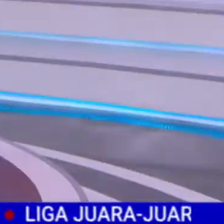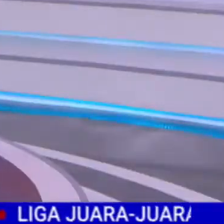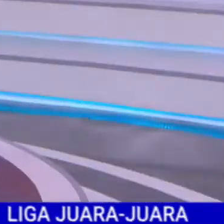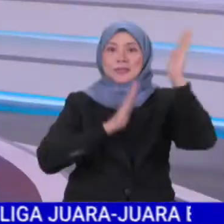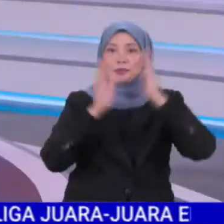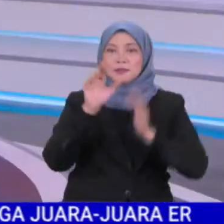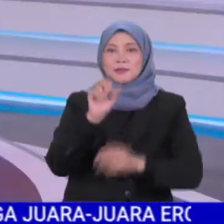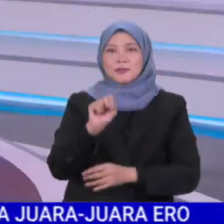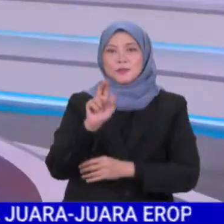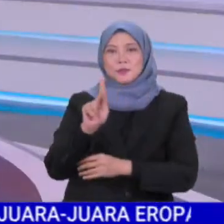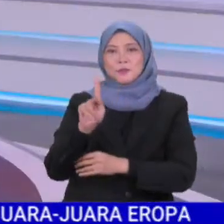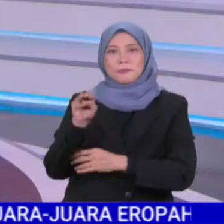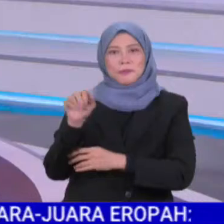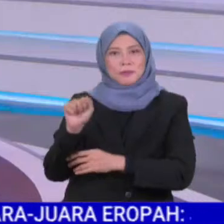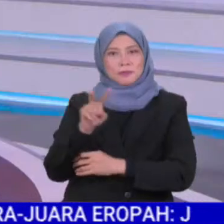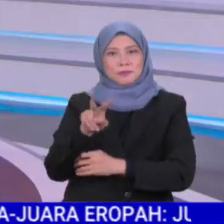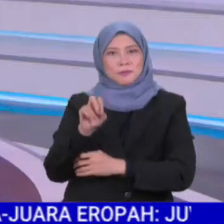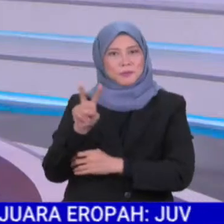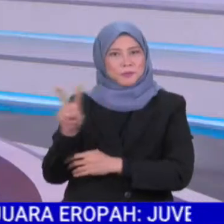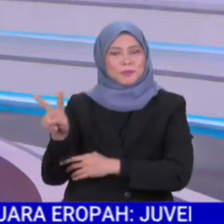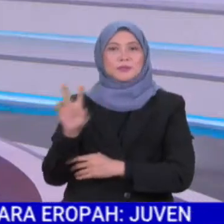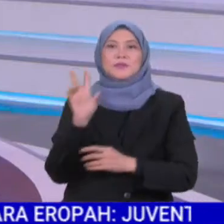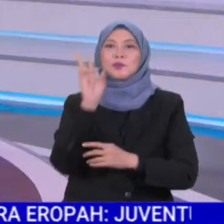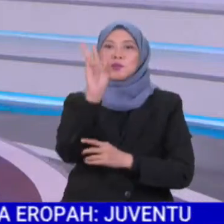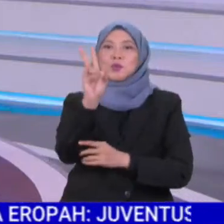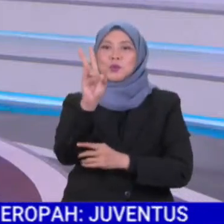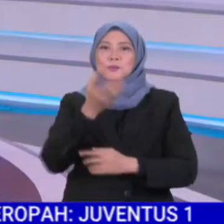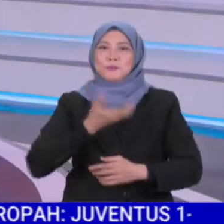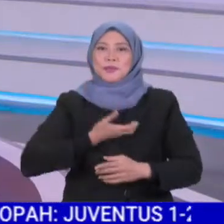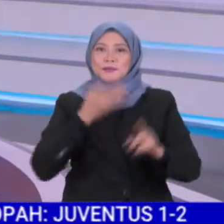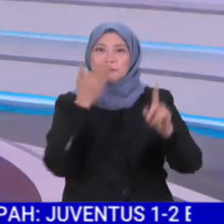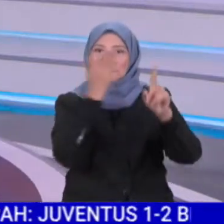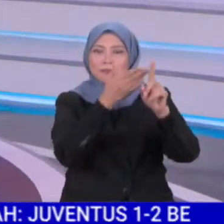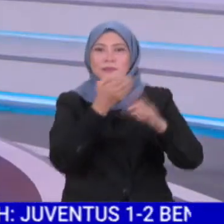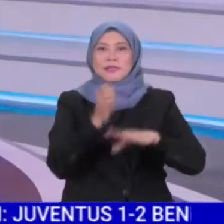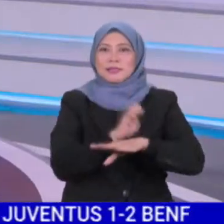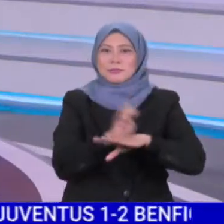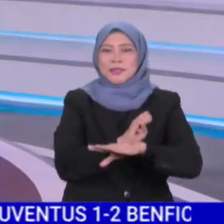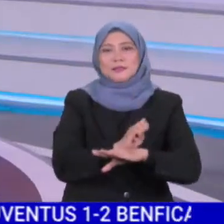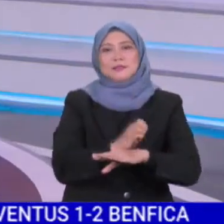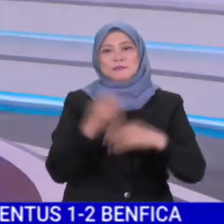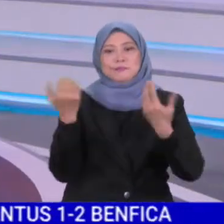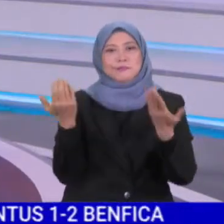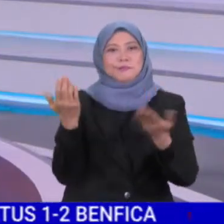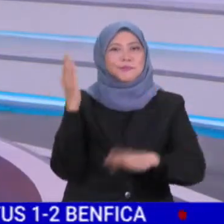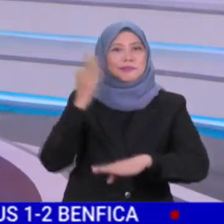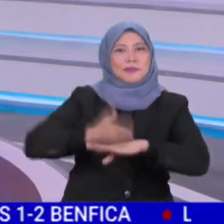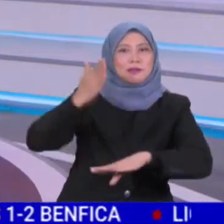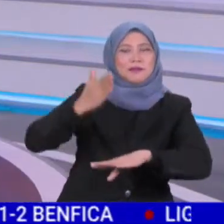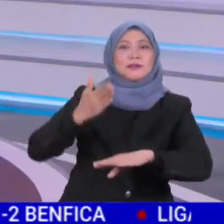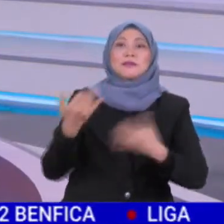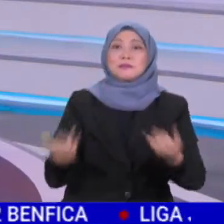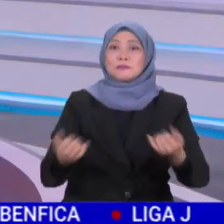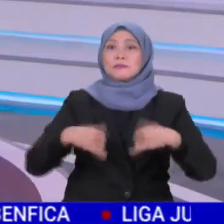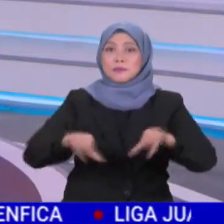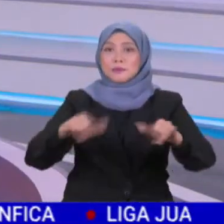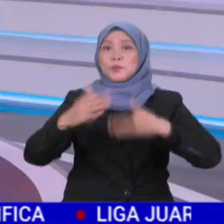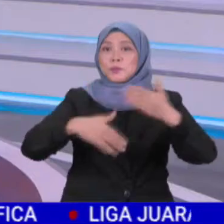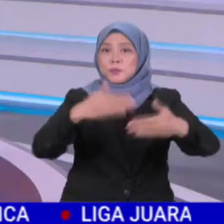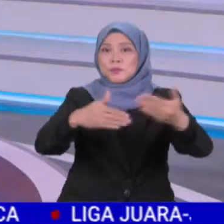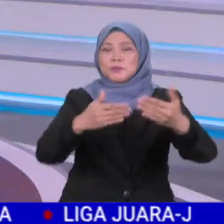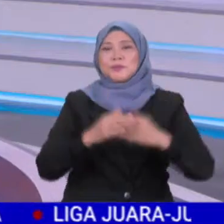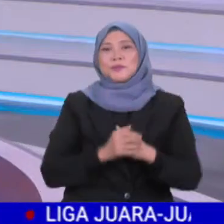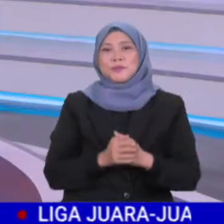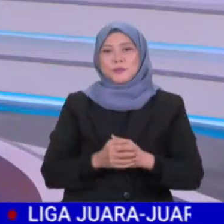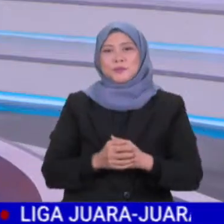Malaysia Sukma 2022. 7 pingat emas menjadi rebutan pada hari pertama acara karate. Ketika ini masih berlangsung aksi